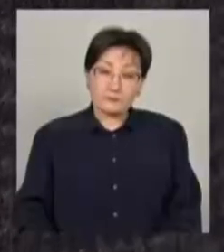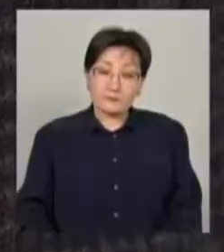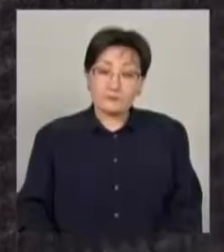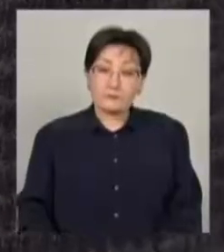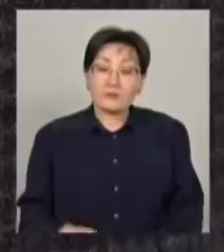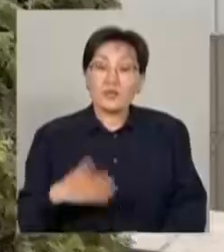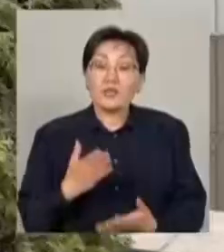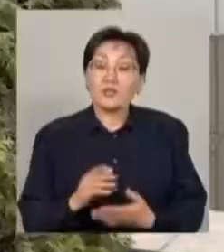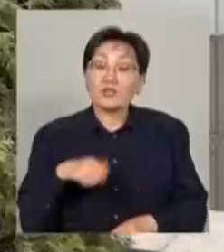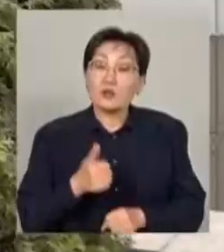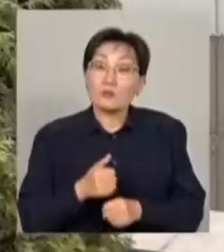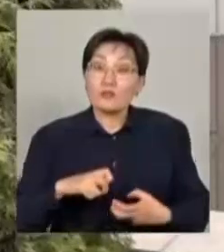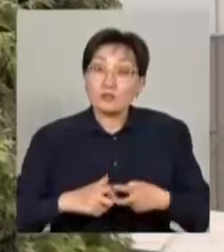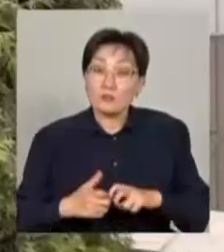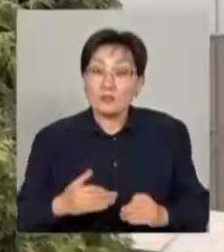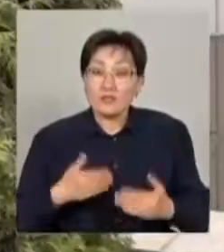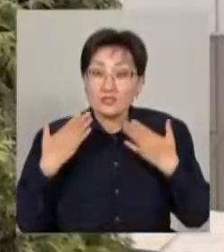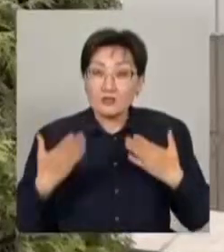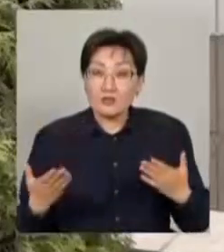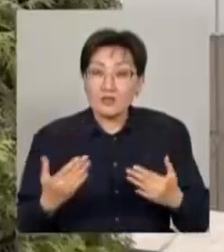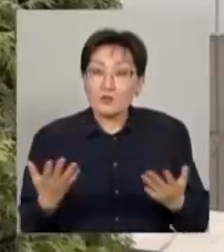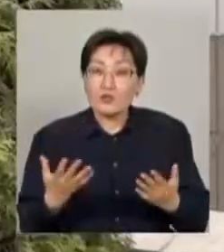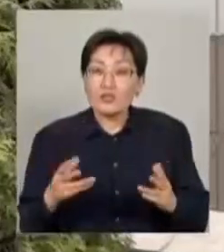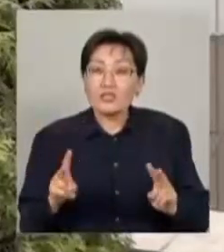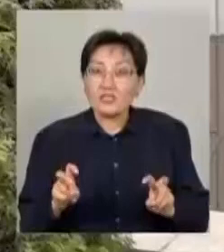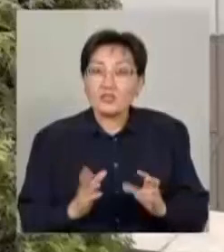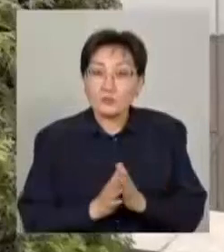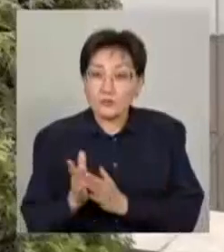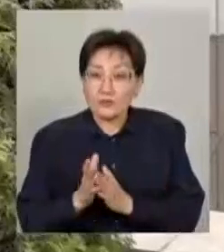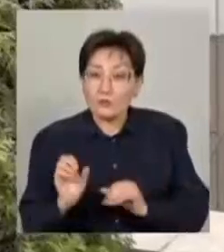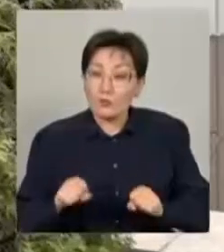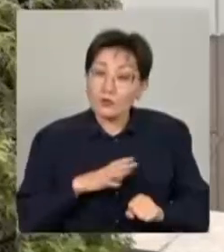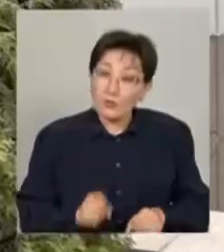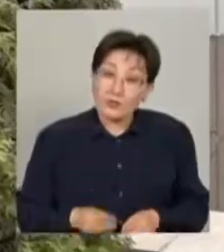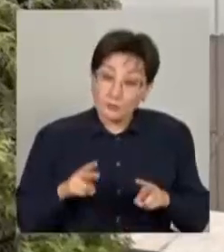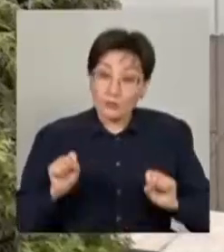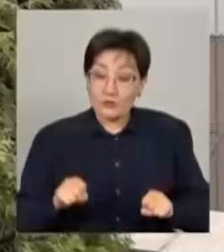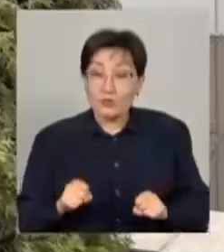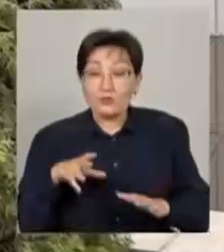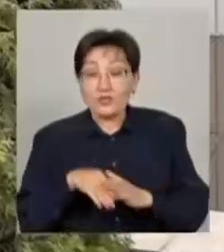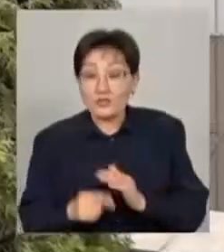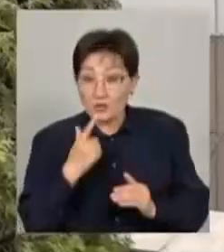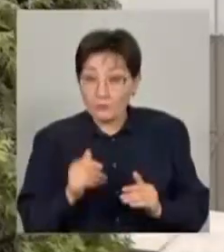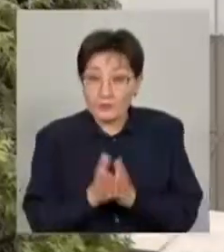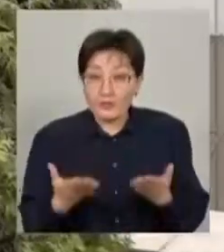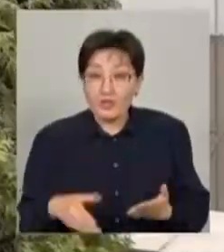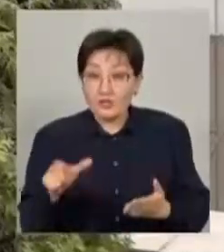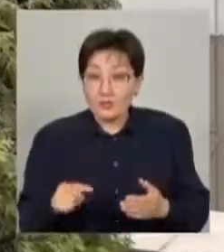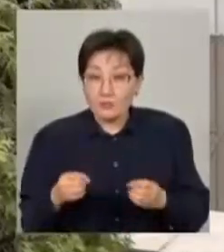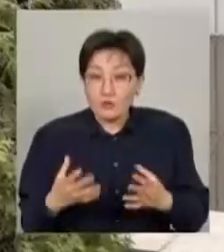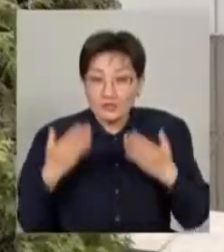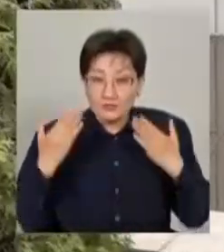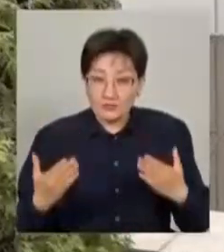есть главная проблема как в том что мы не знаем какие-то растения они могут быть опасными могут быть занесены в Красную книгу человек просто не знает